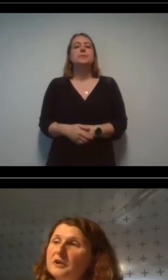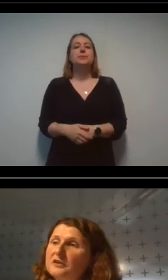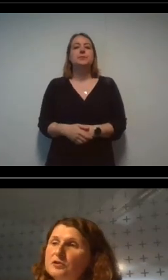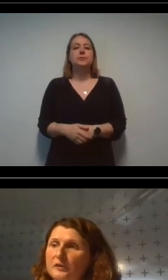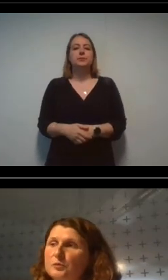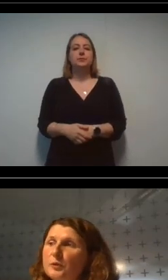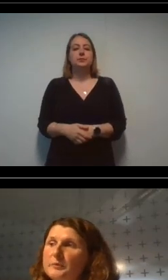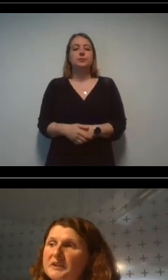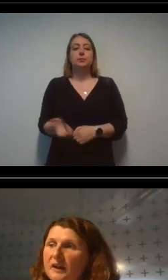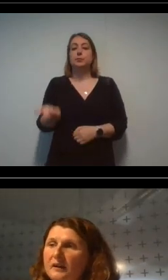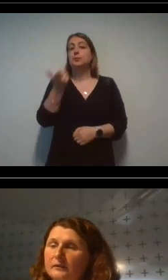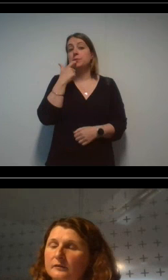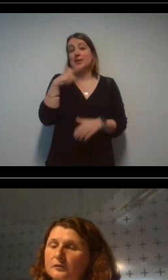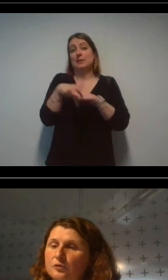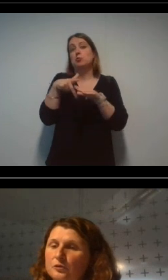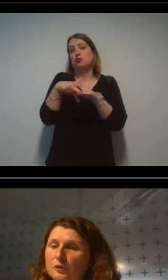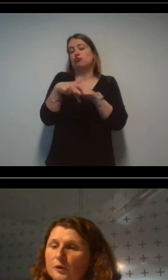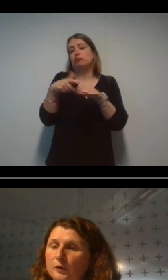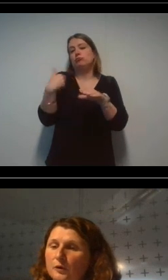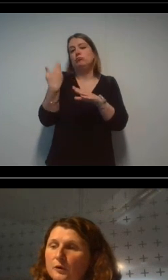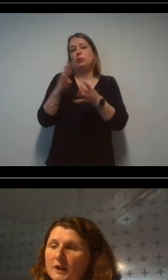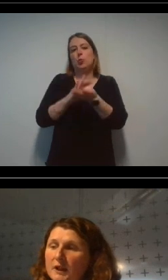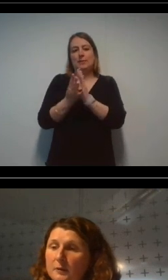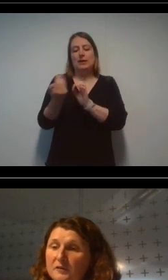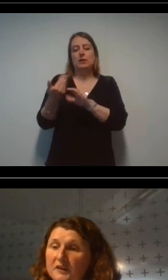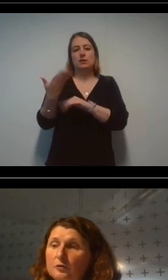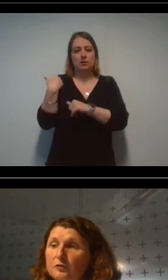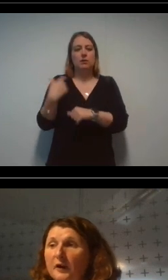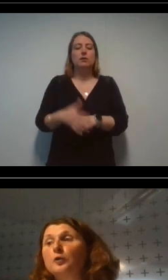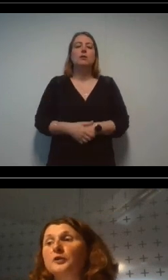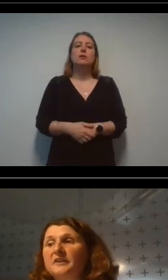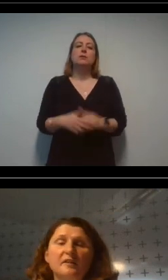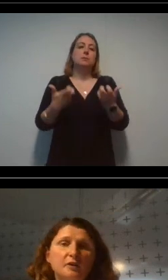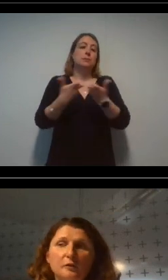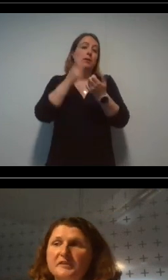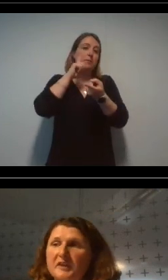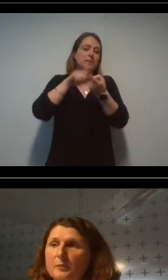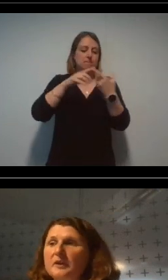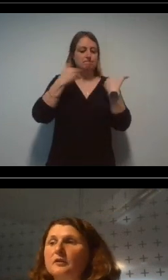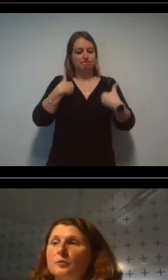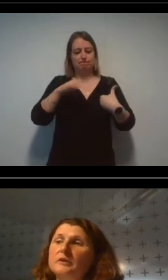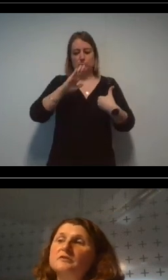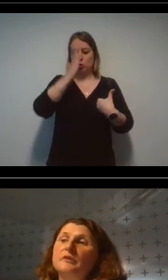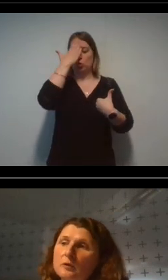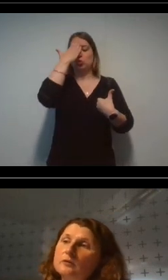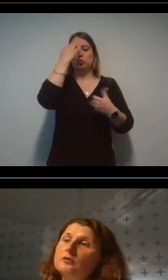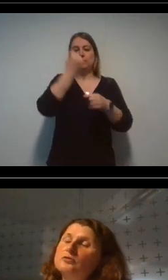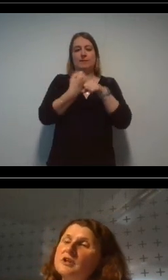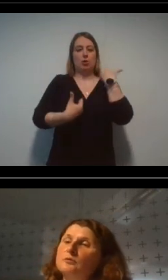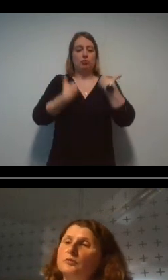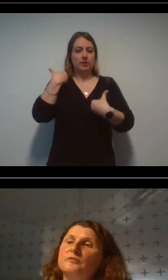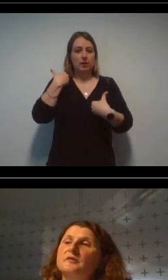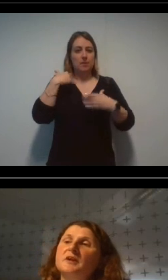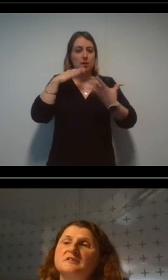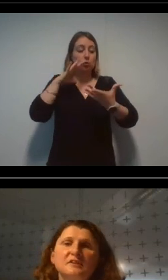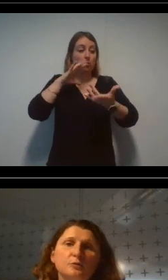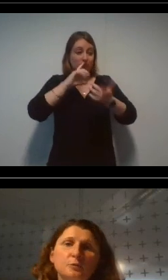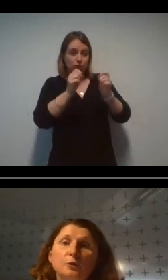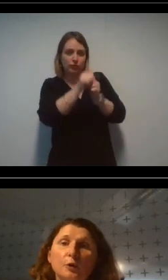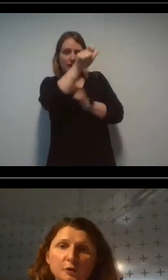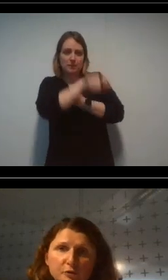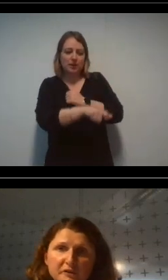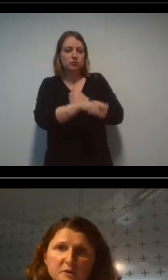on a évoqué le sujet en début de webinaire sur le fait de se faire reconnaître travailleur handicapé, comment est-ce qu'on aborde le sujet. Donc, on vous a mis